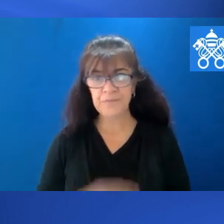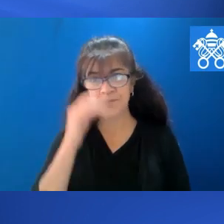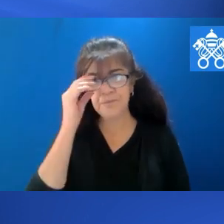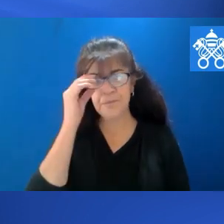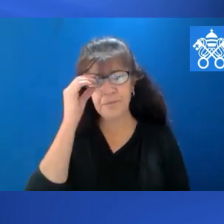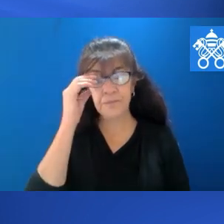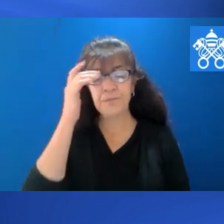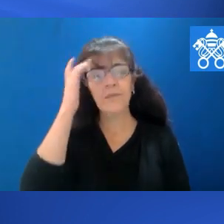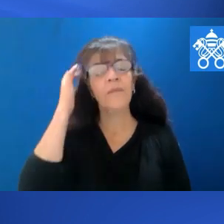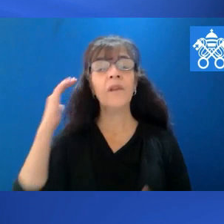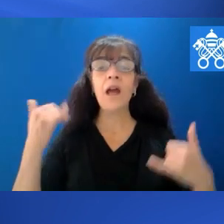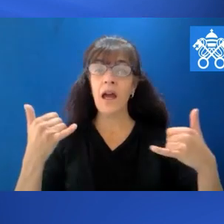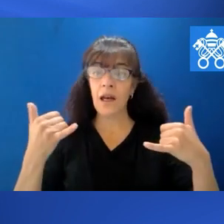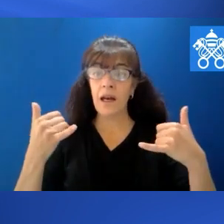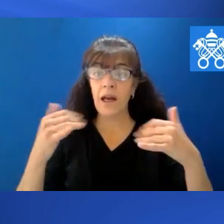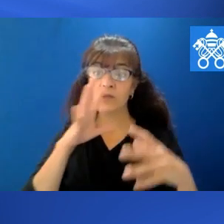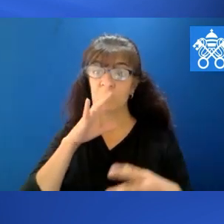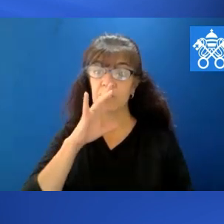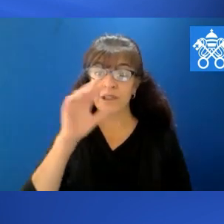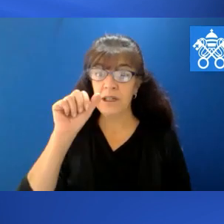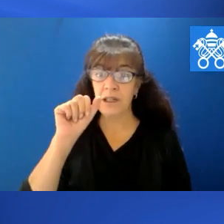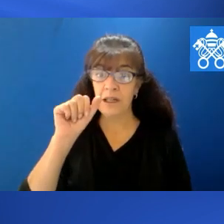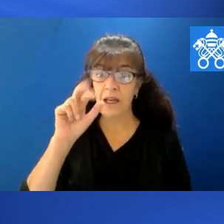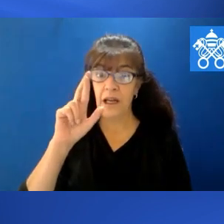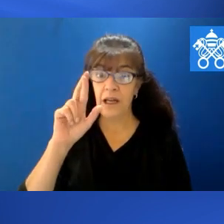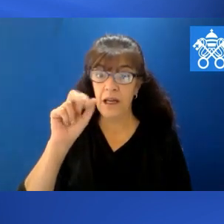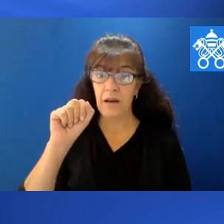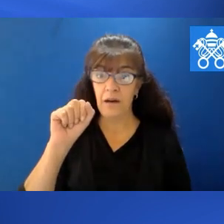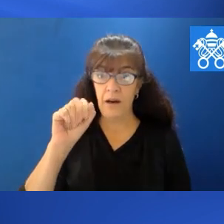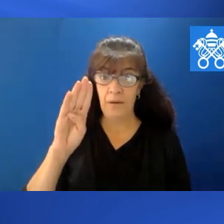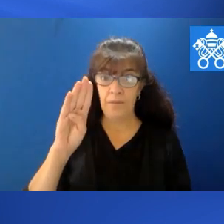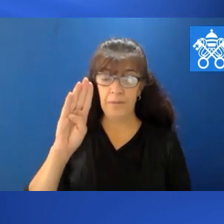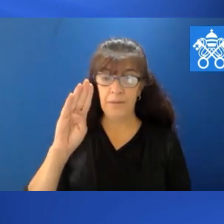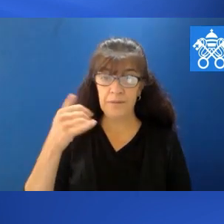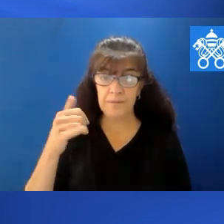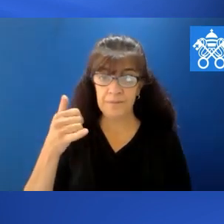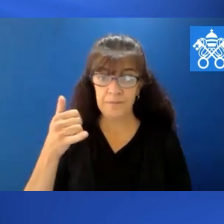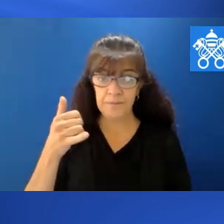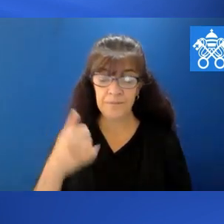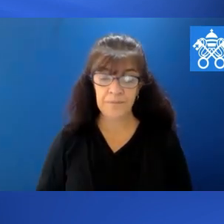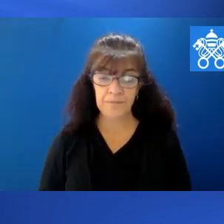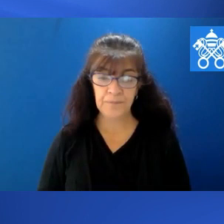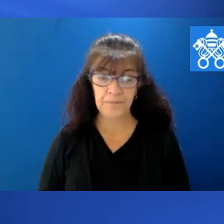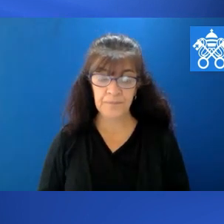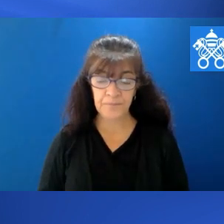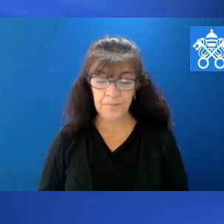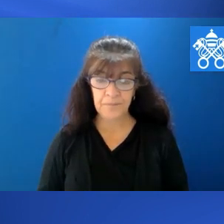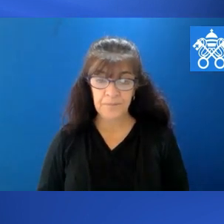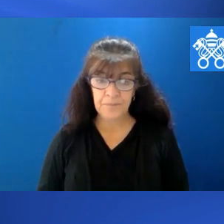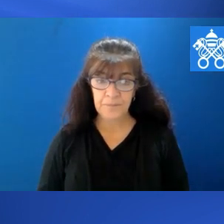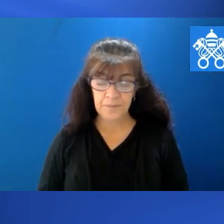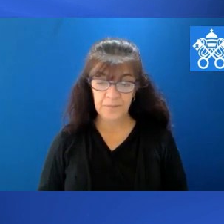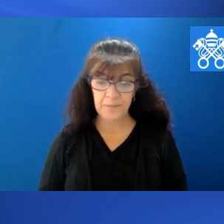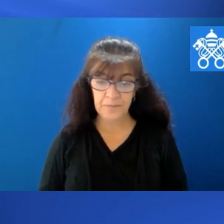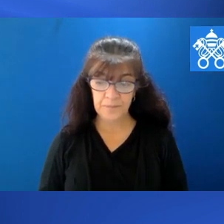أيها الأب الأقدس، يسر المؤمنين الناطقين باللغة العربية الحاضرين هنا أن يعبروا